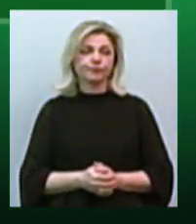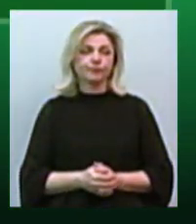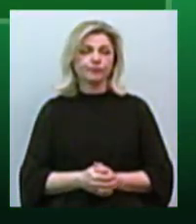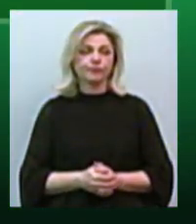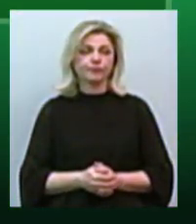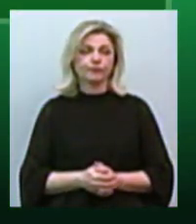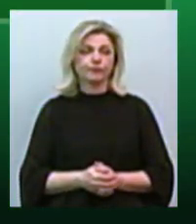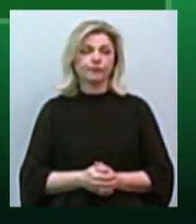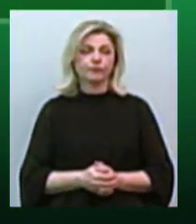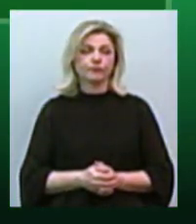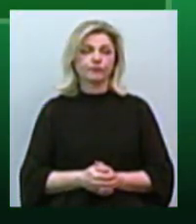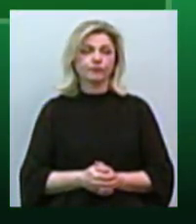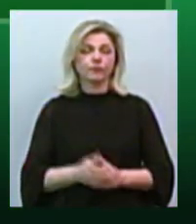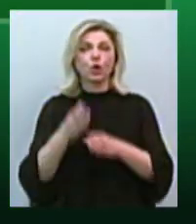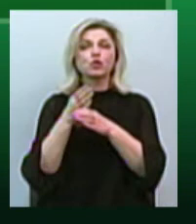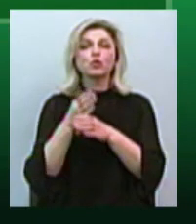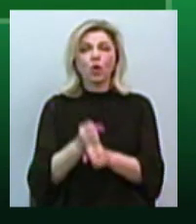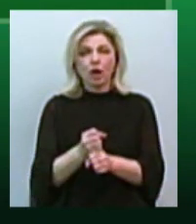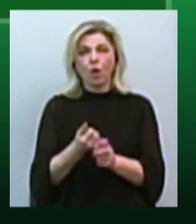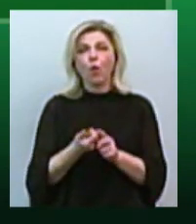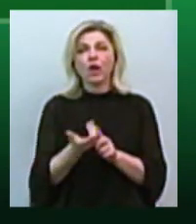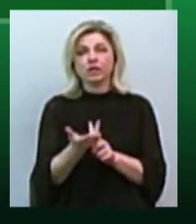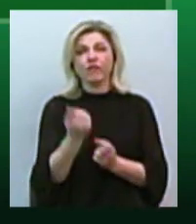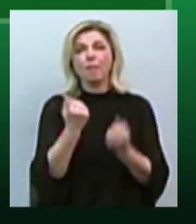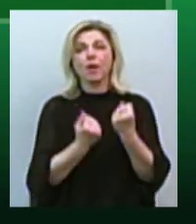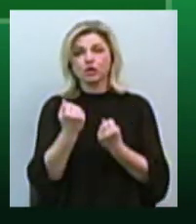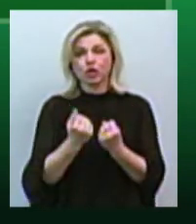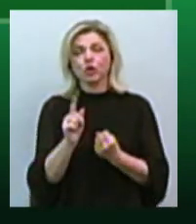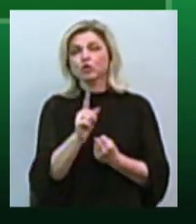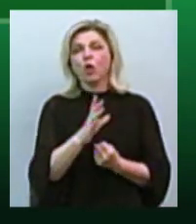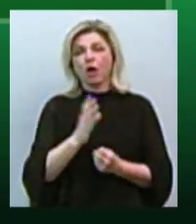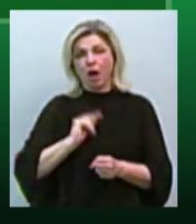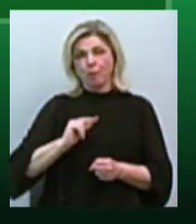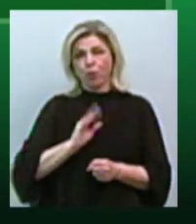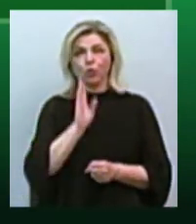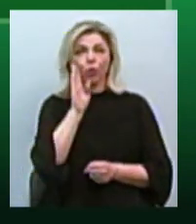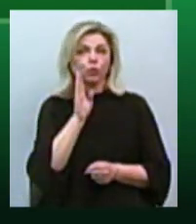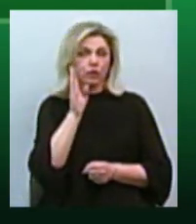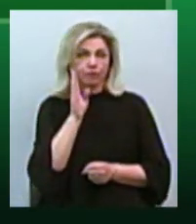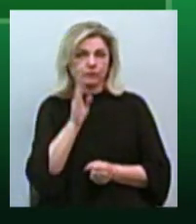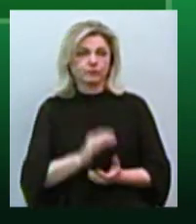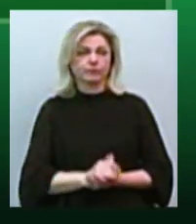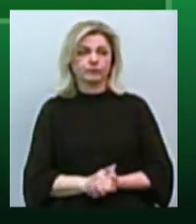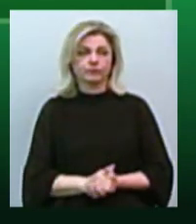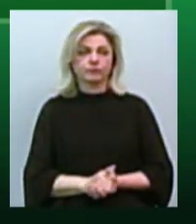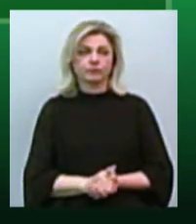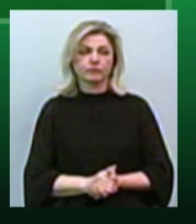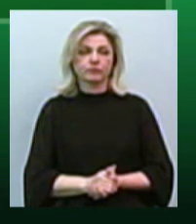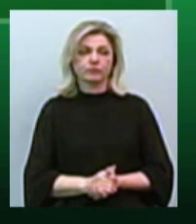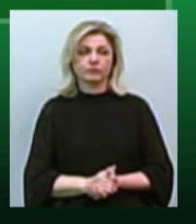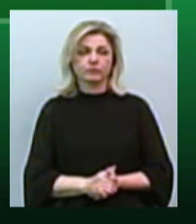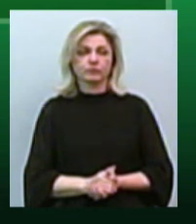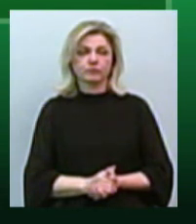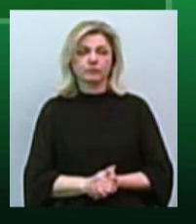Сократилось кількість машин, які виїхали утром, працювали Скоротилась кількість машин, які виїхали